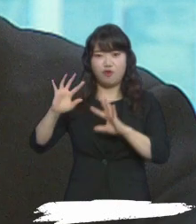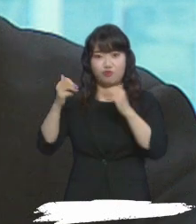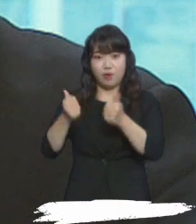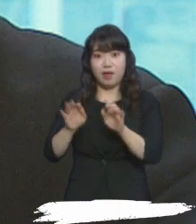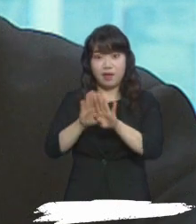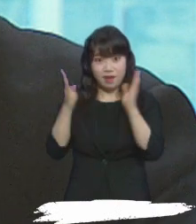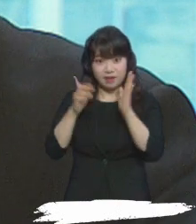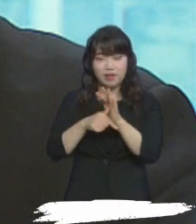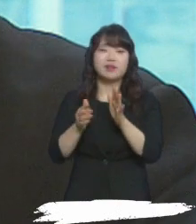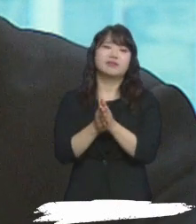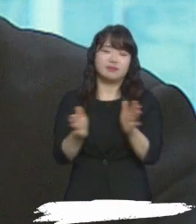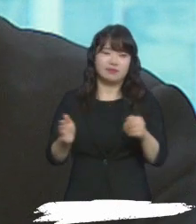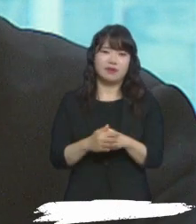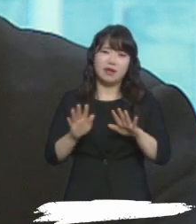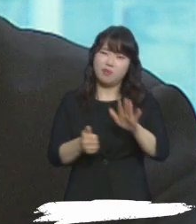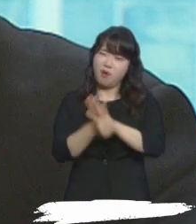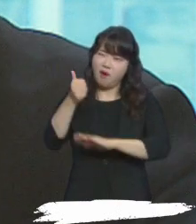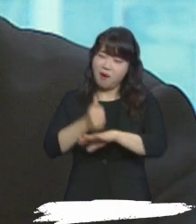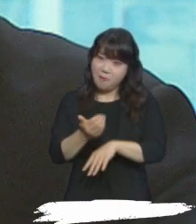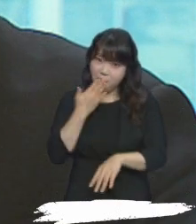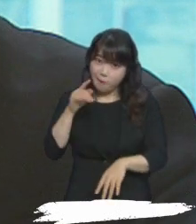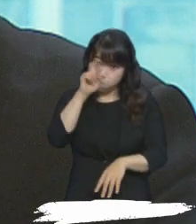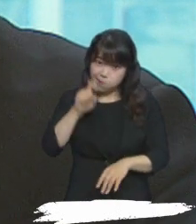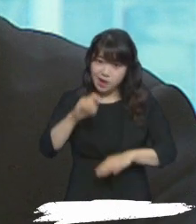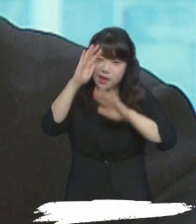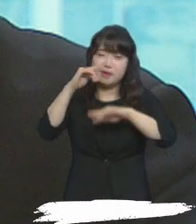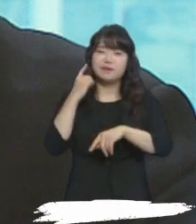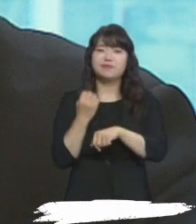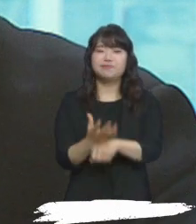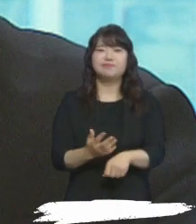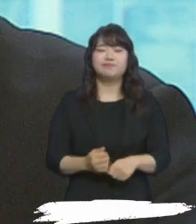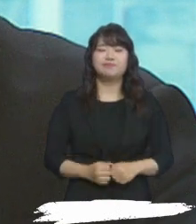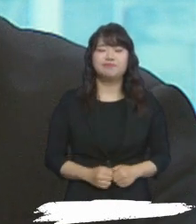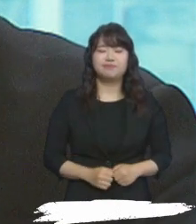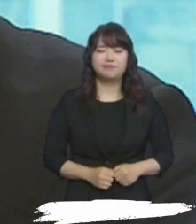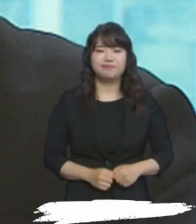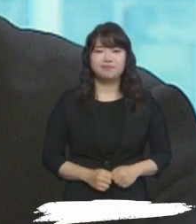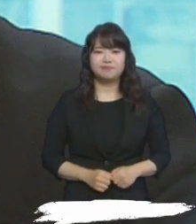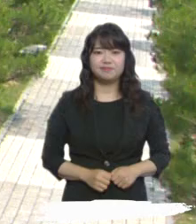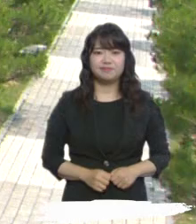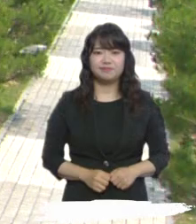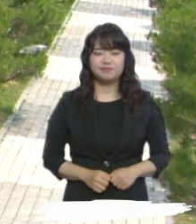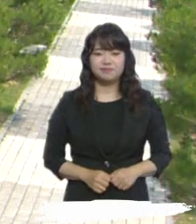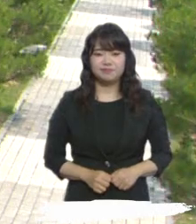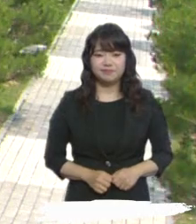추진됩니다. 이번에는 통과될 수 있을까요? 계속해서 앵커 리포트입니다.